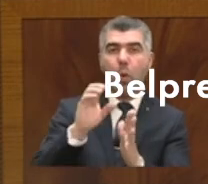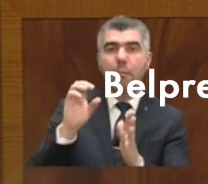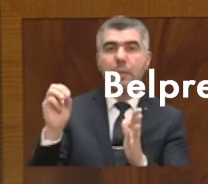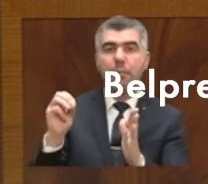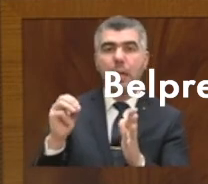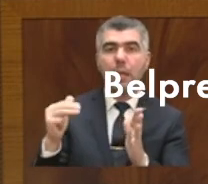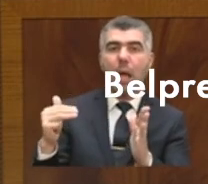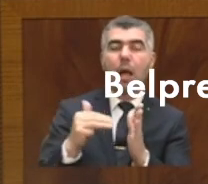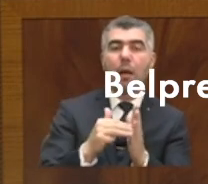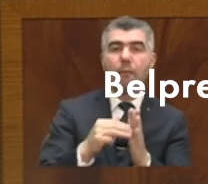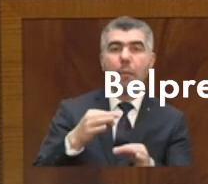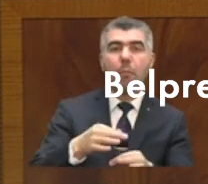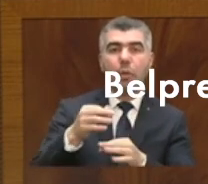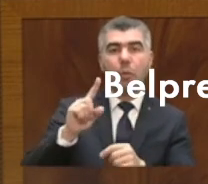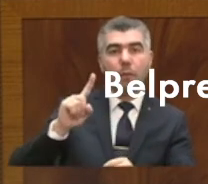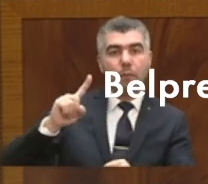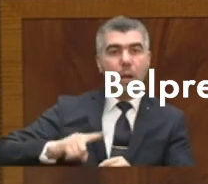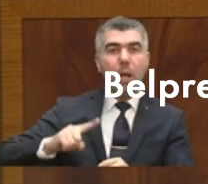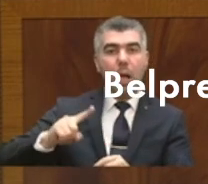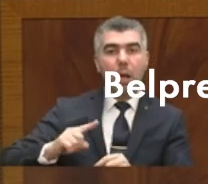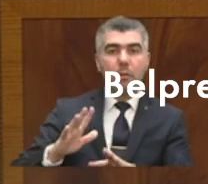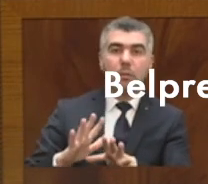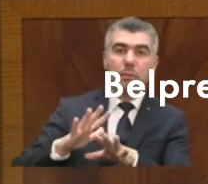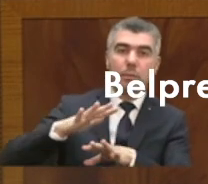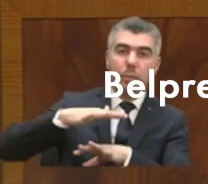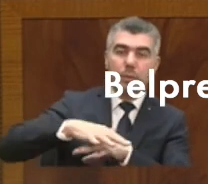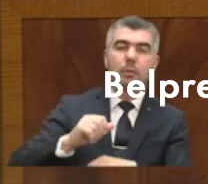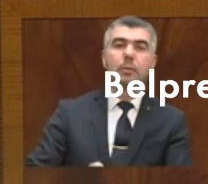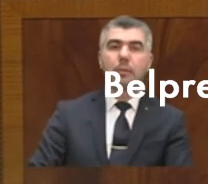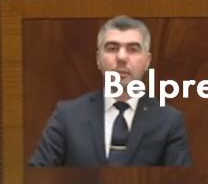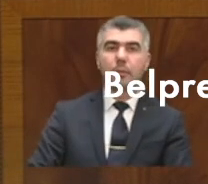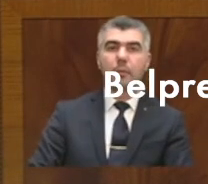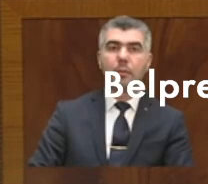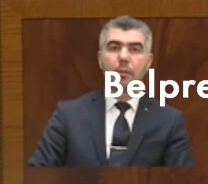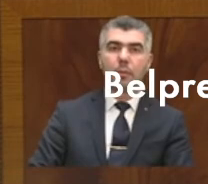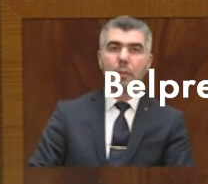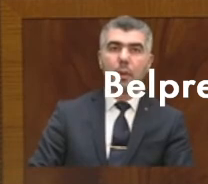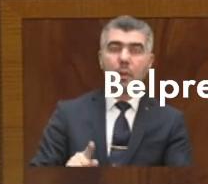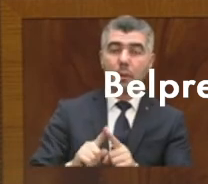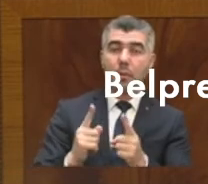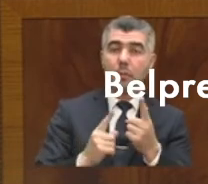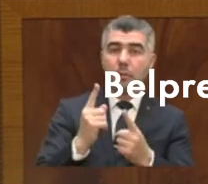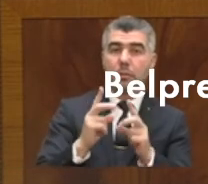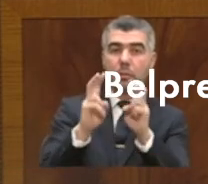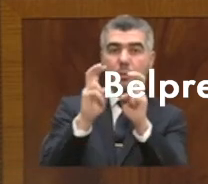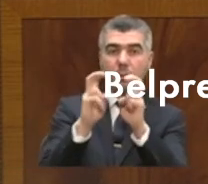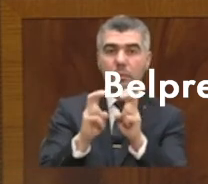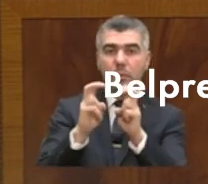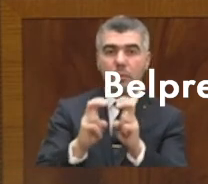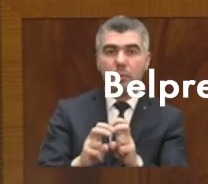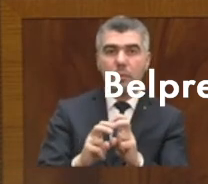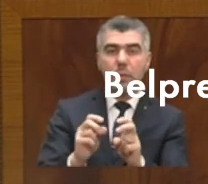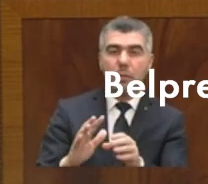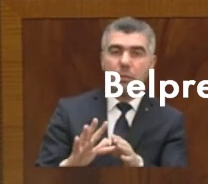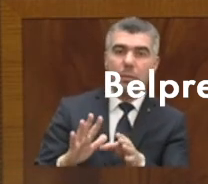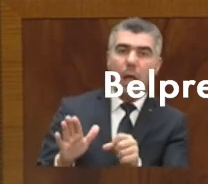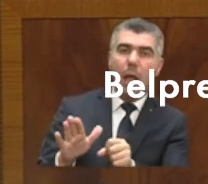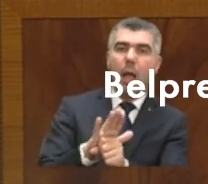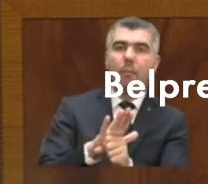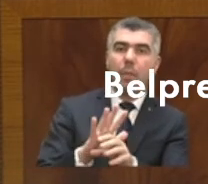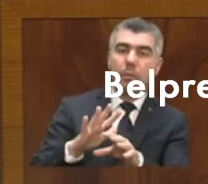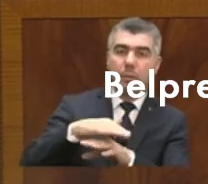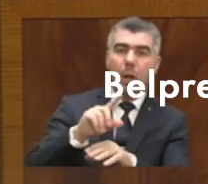متر مكعب في اليوم بالنسبة للسدود. وهذا بالطبع أدى إلى تراجع ديال نسبة ملء السدود